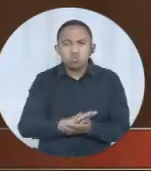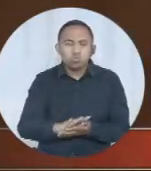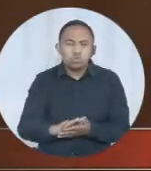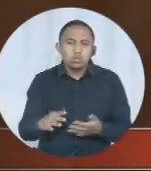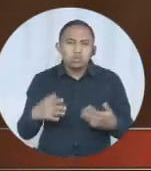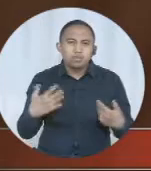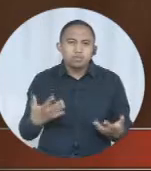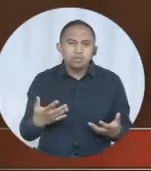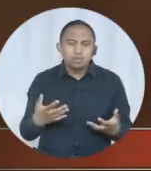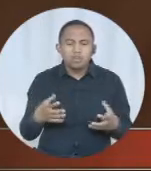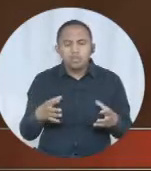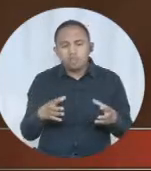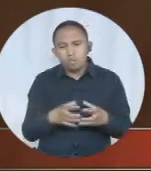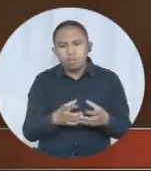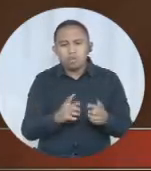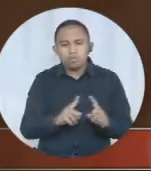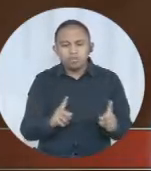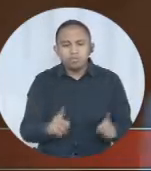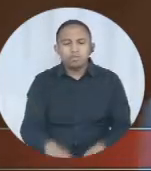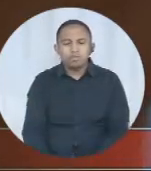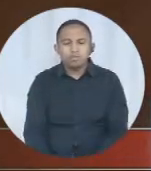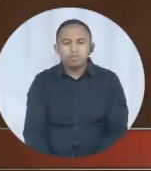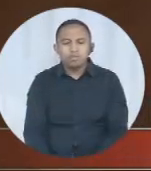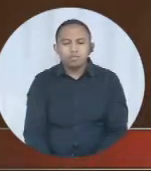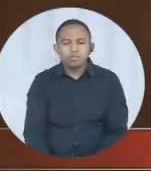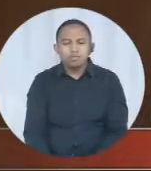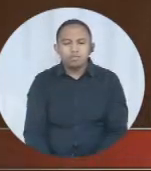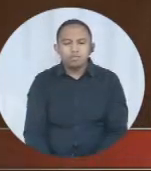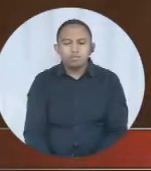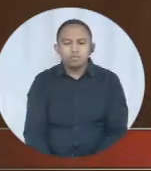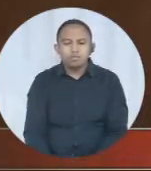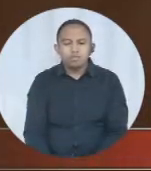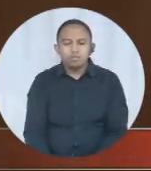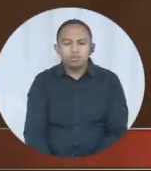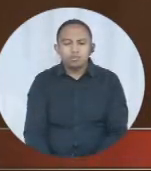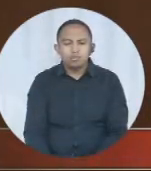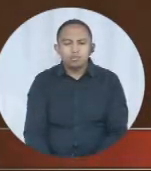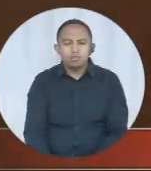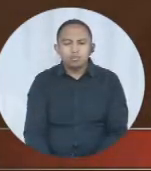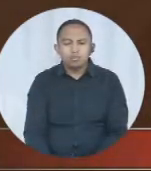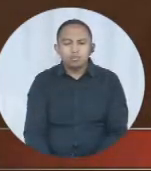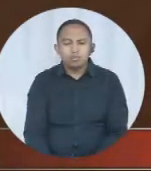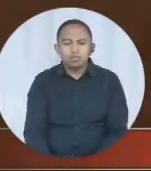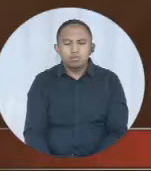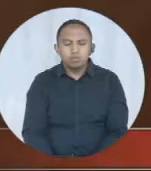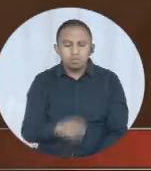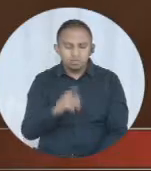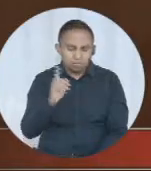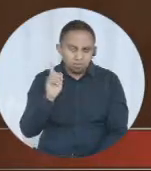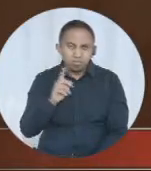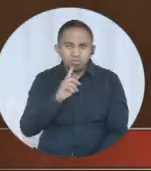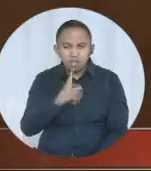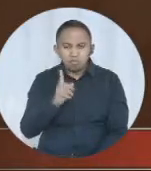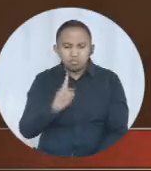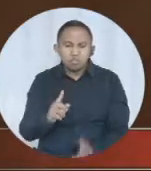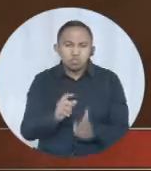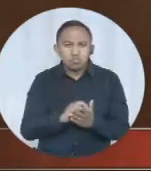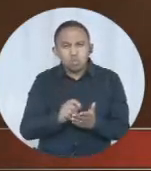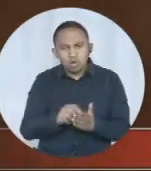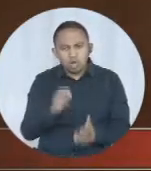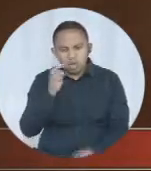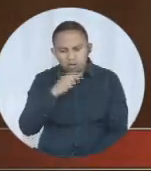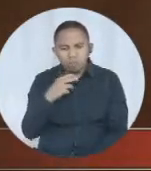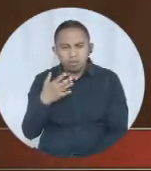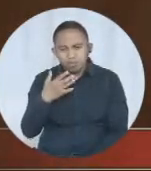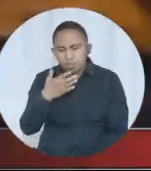isan-karazany. Vonony teny teo hoe ny sokatra ny sosoratana anarana ry dia maro